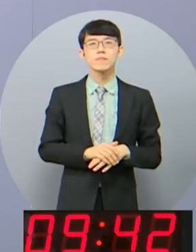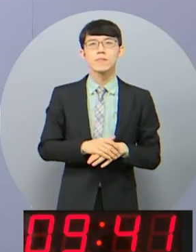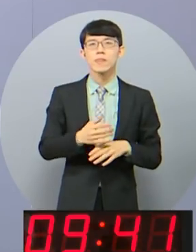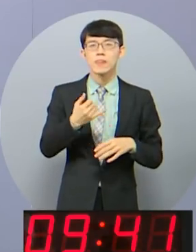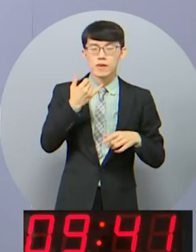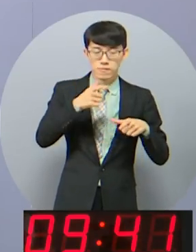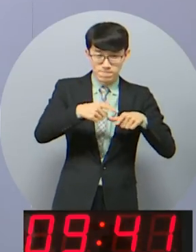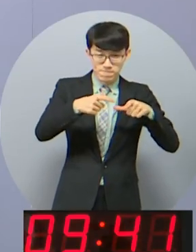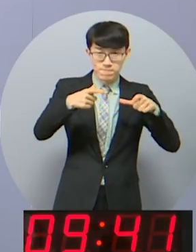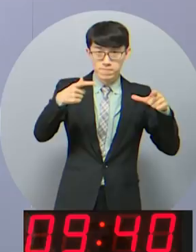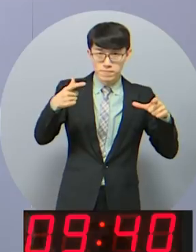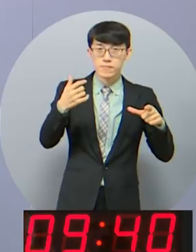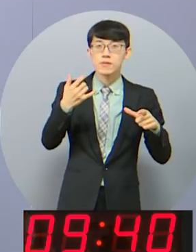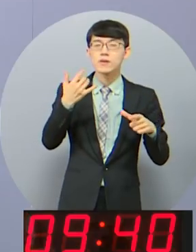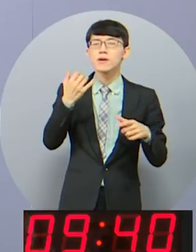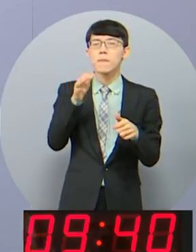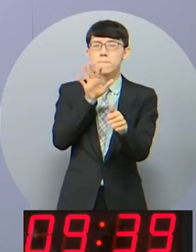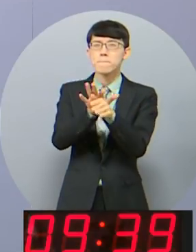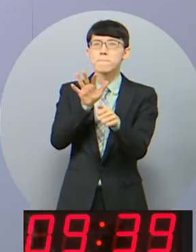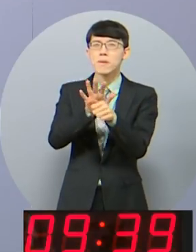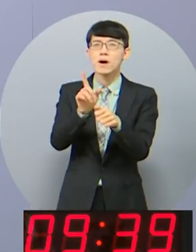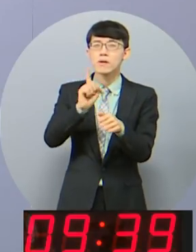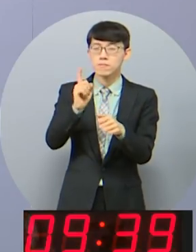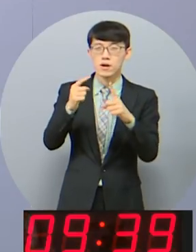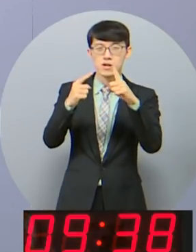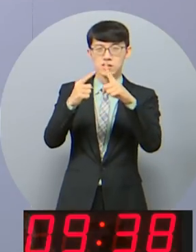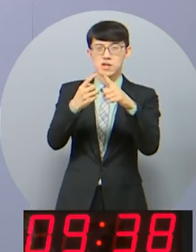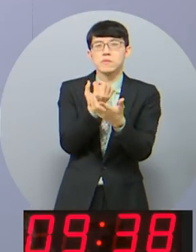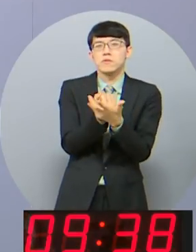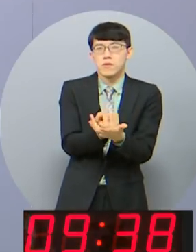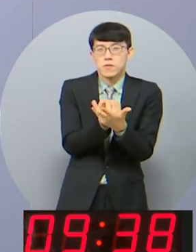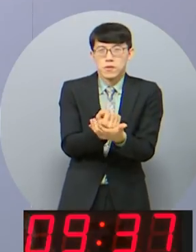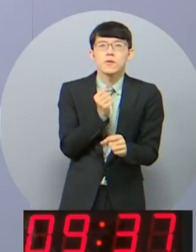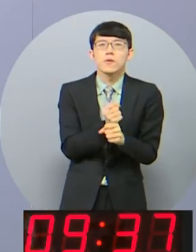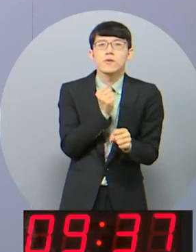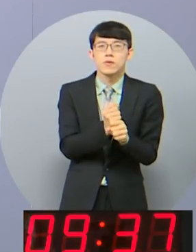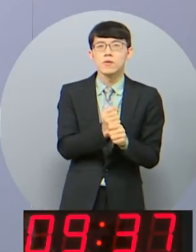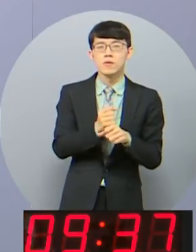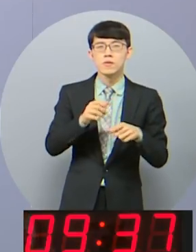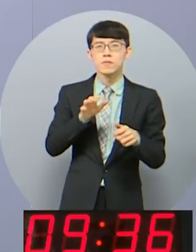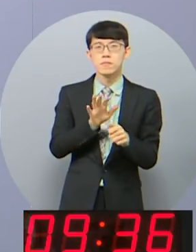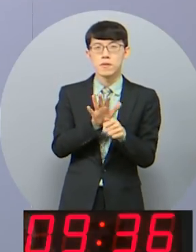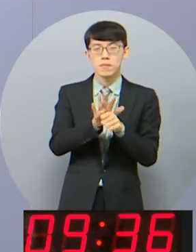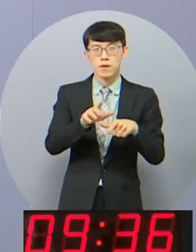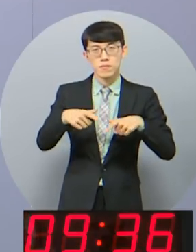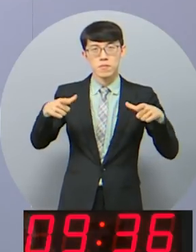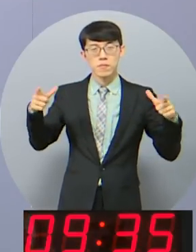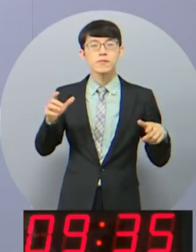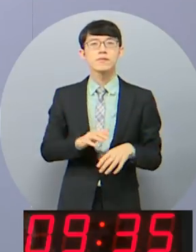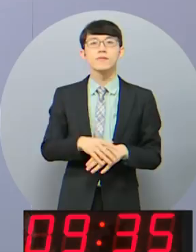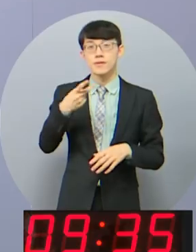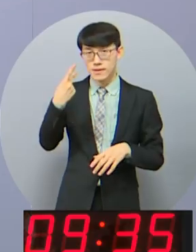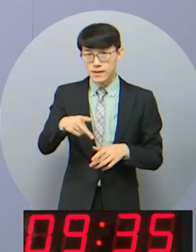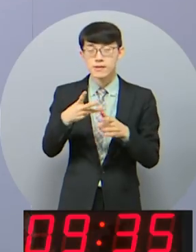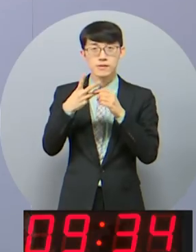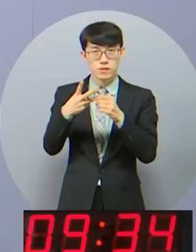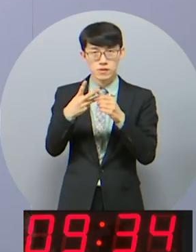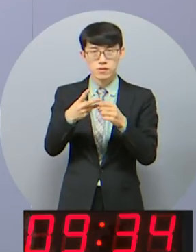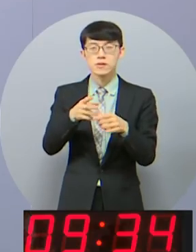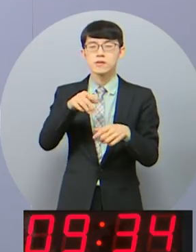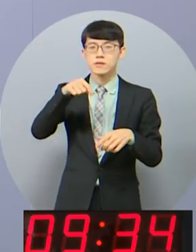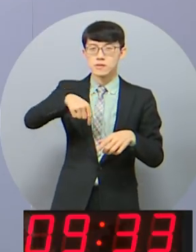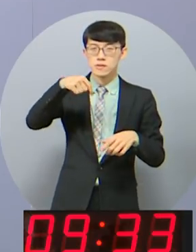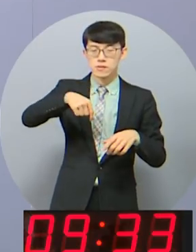展，才能有效留住人才与扩大就业机会。第三，加强行销地方特色，规